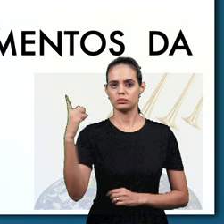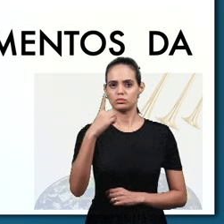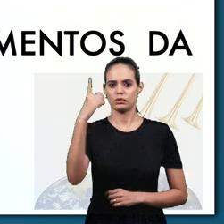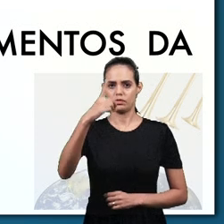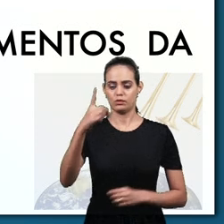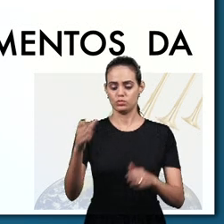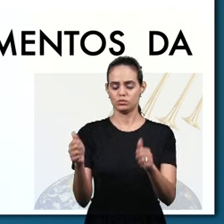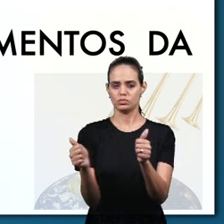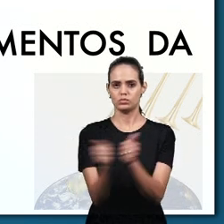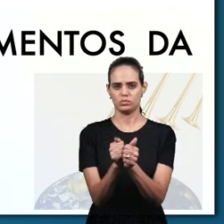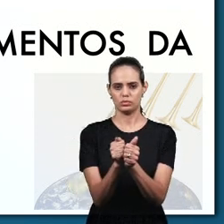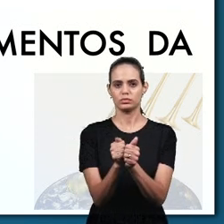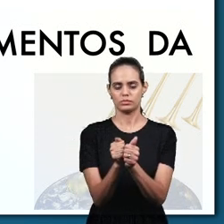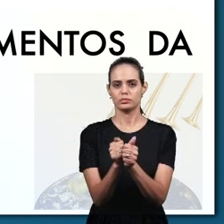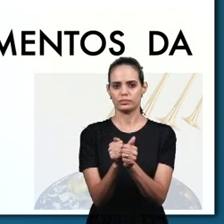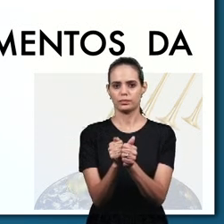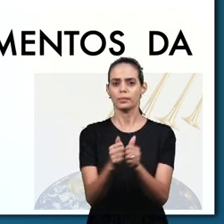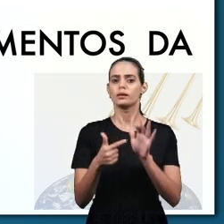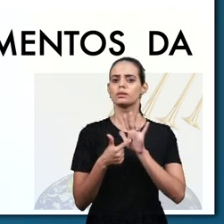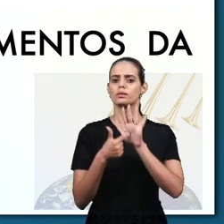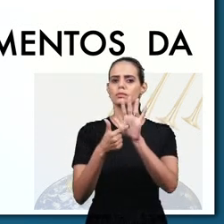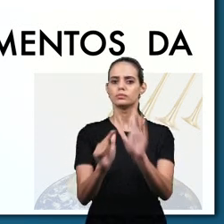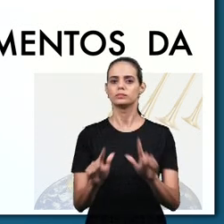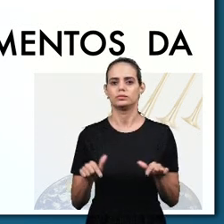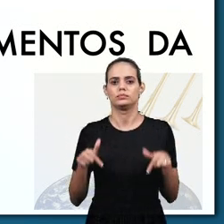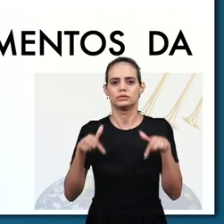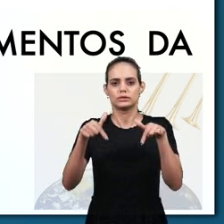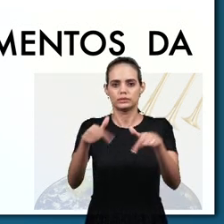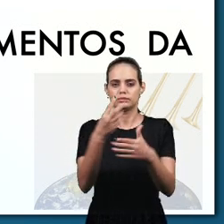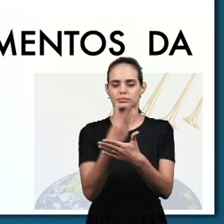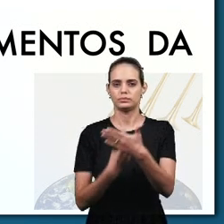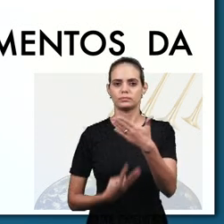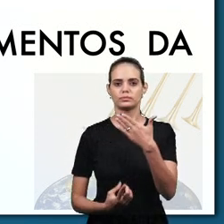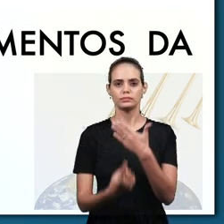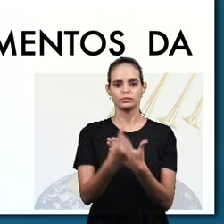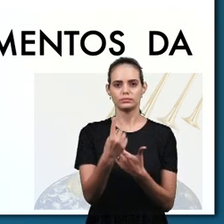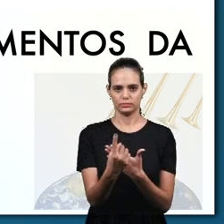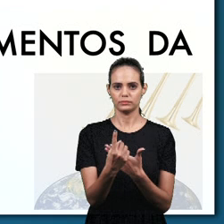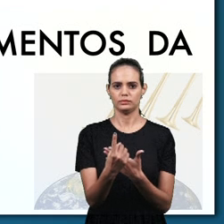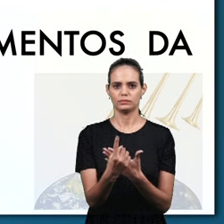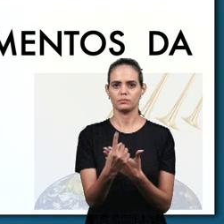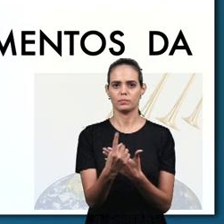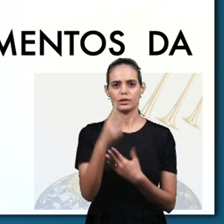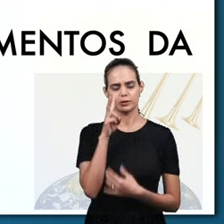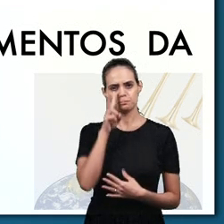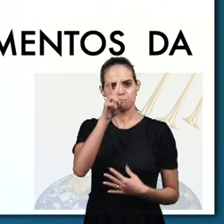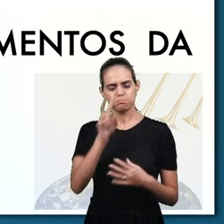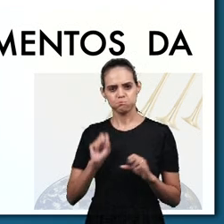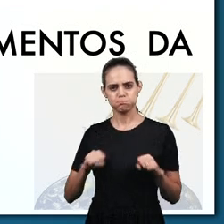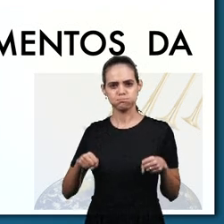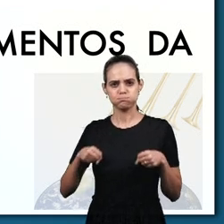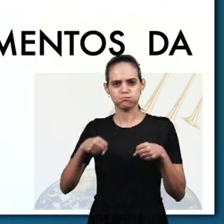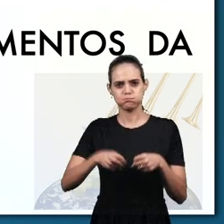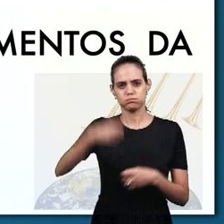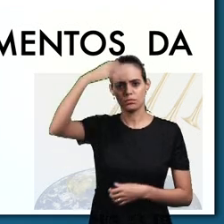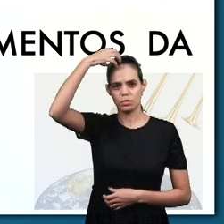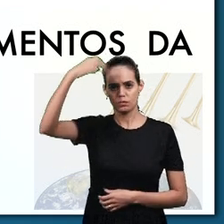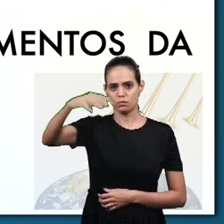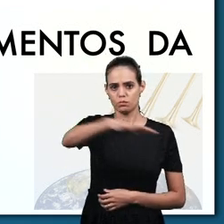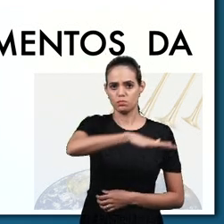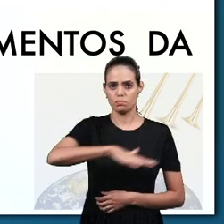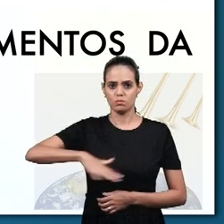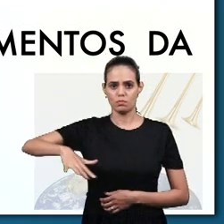Trinité, qui fortifiait le roi et le gouvernement d'Israël. Et la demande est celle-ci, identifier les éléments